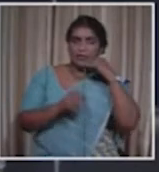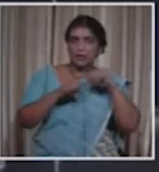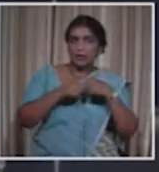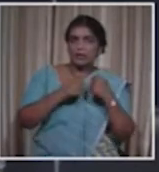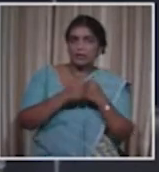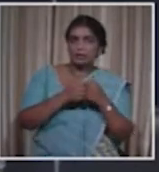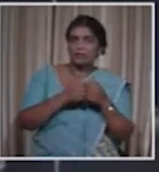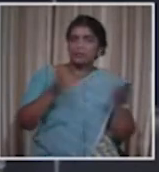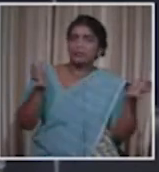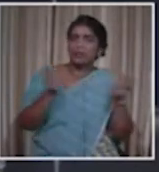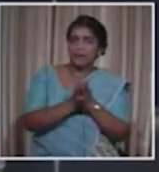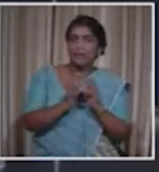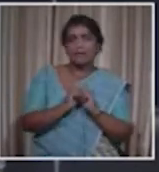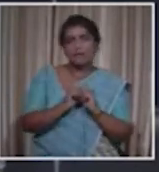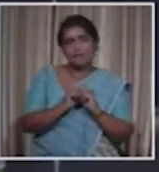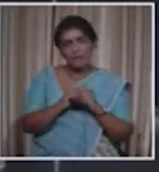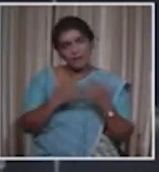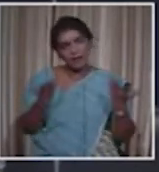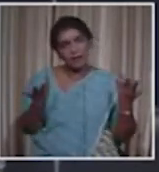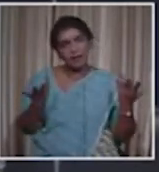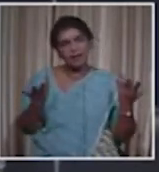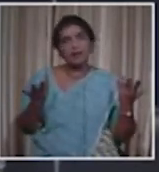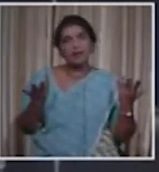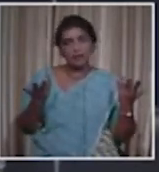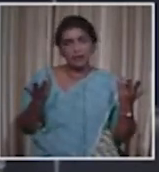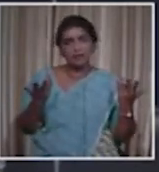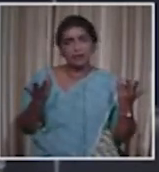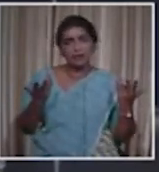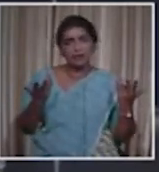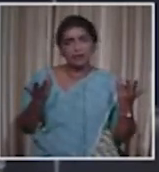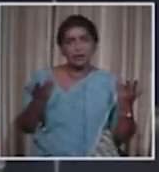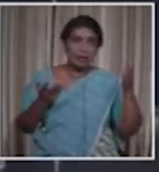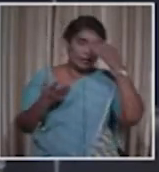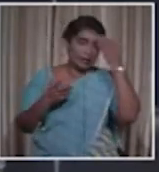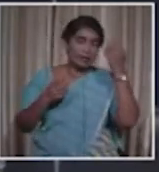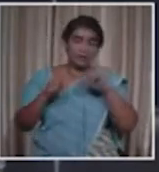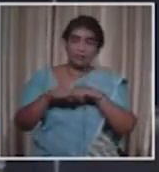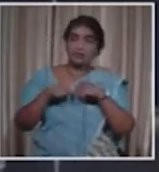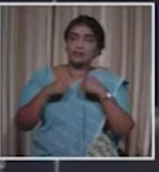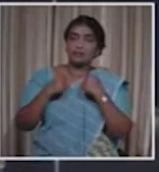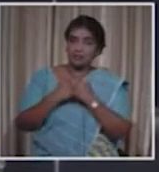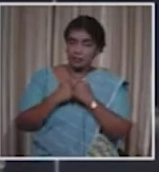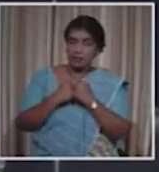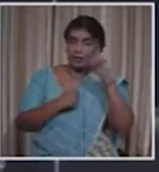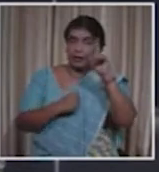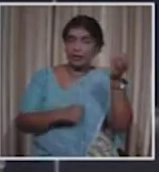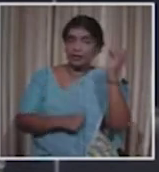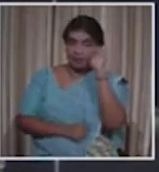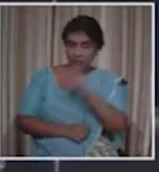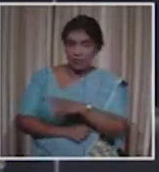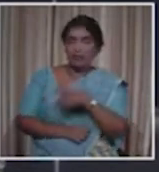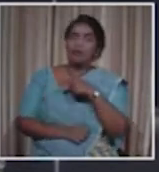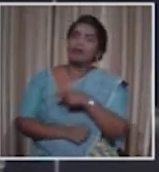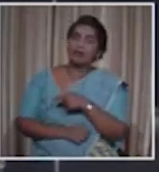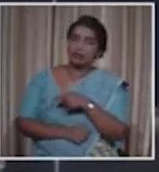කරත් වැඩක් නැහැ මොකද විශේෂයෙන්ම දෙවිඩ සන්දාණෙන් දාන නිසා ඒ